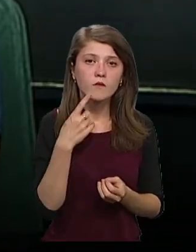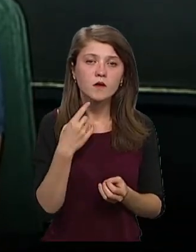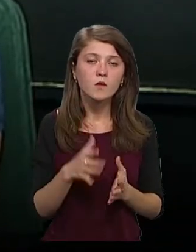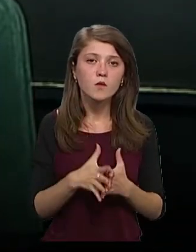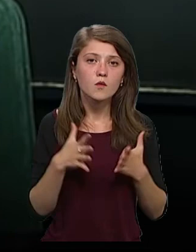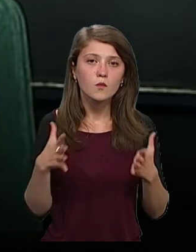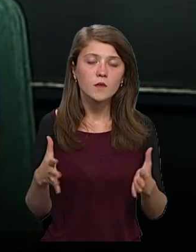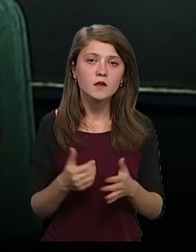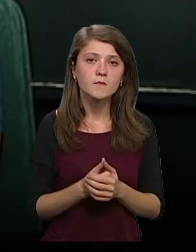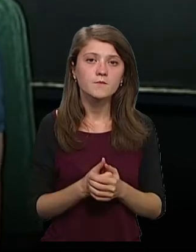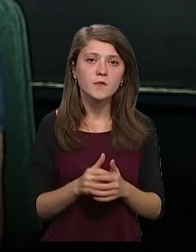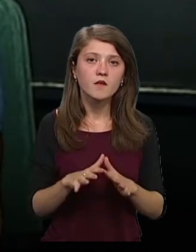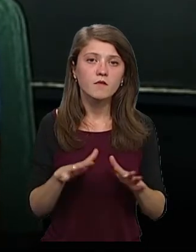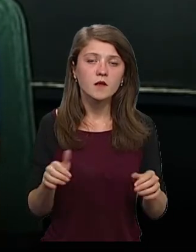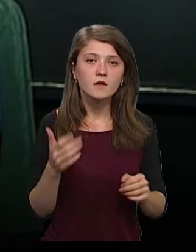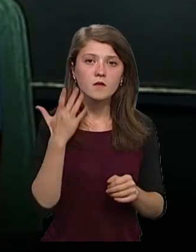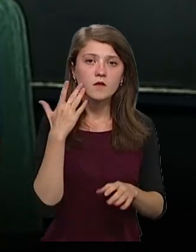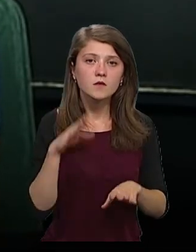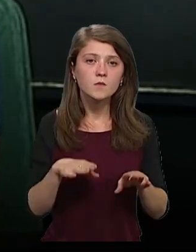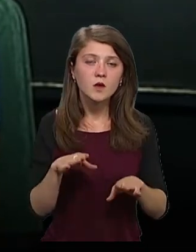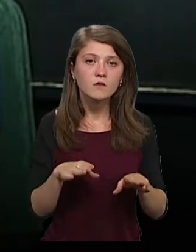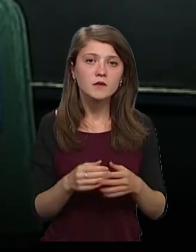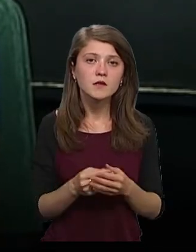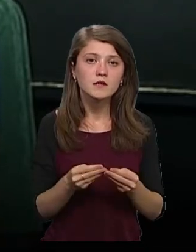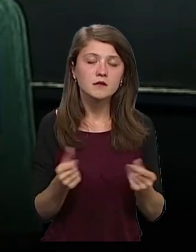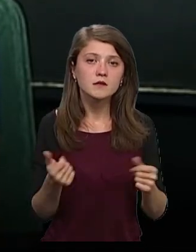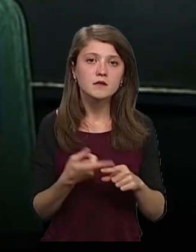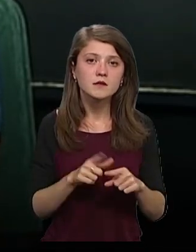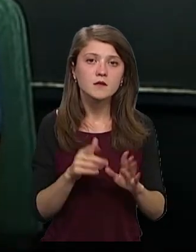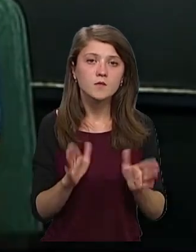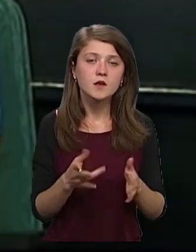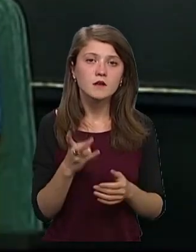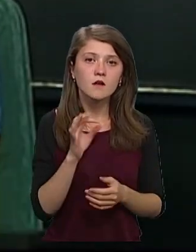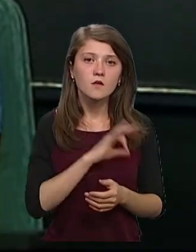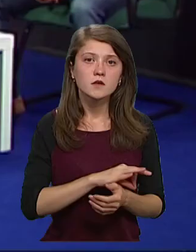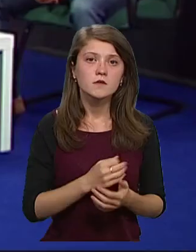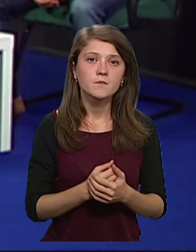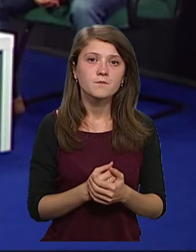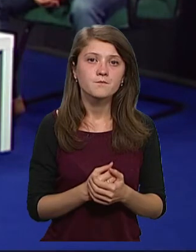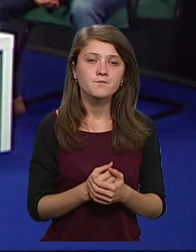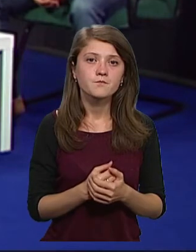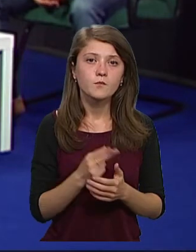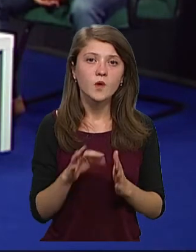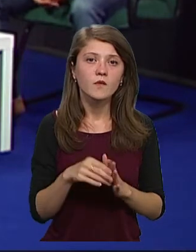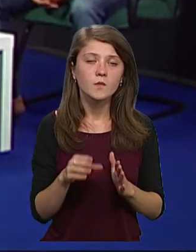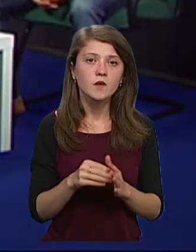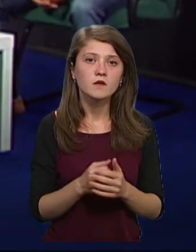укруплення і уніфікація влади, коли розбалансований зникне, відповідно, це буде на користь. І по виборам. По